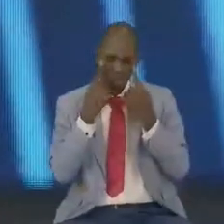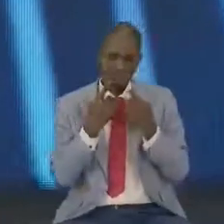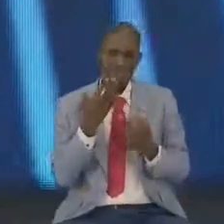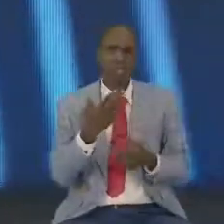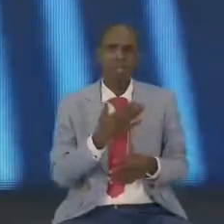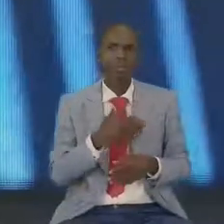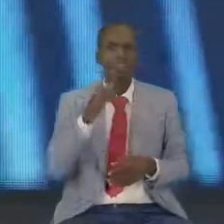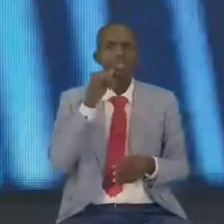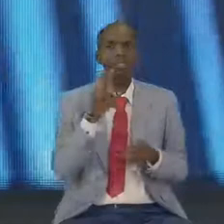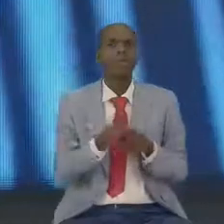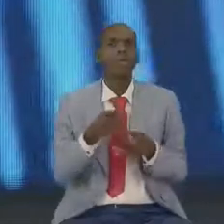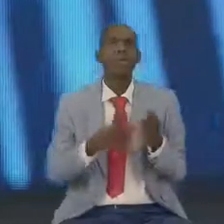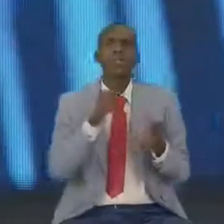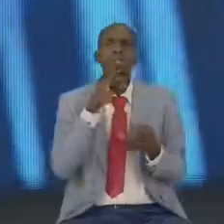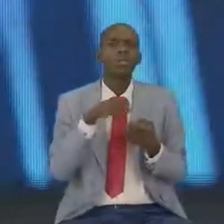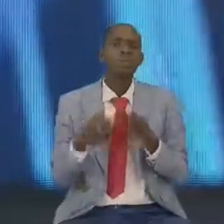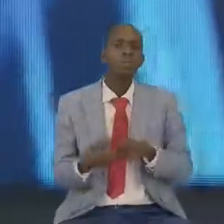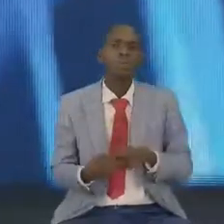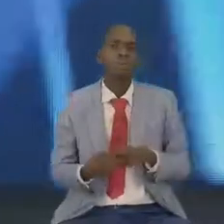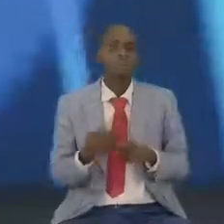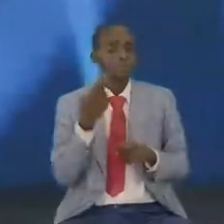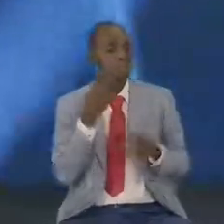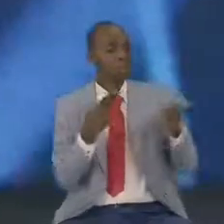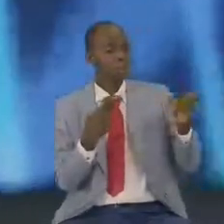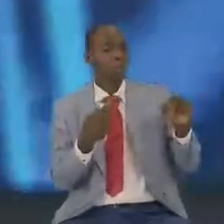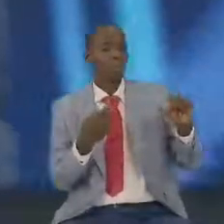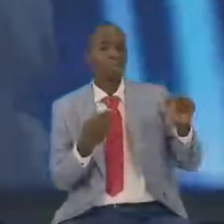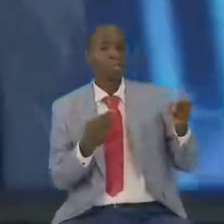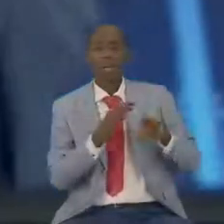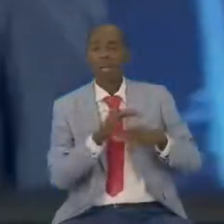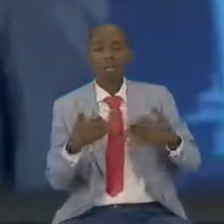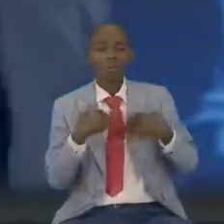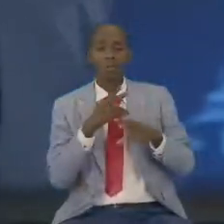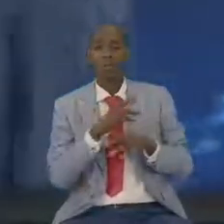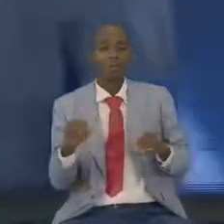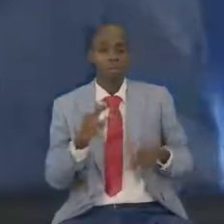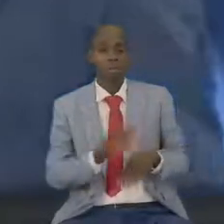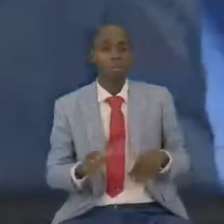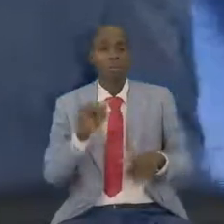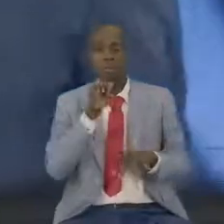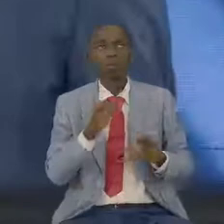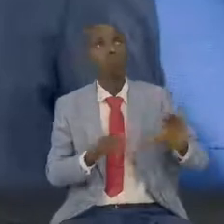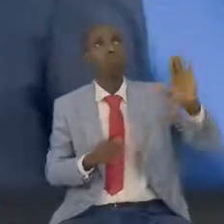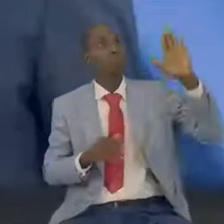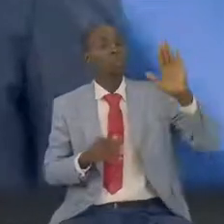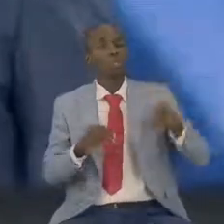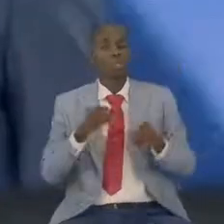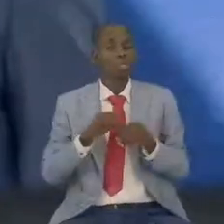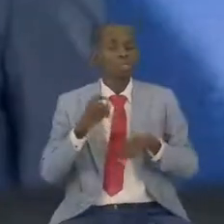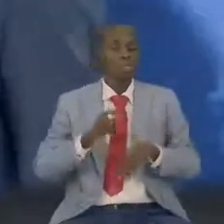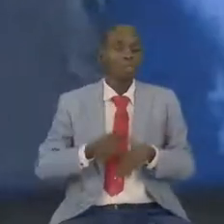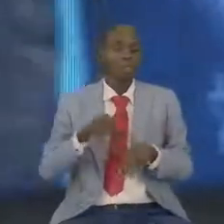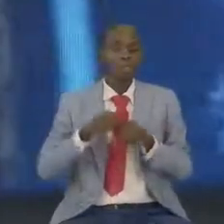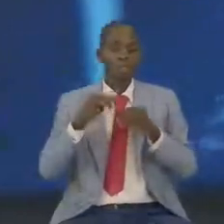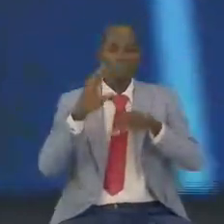le problème? Regarde Anne. Elle n'avait pas d'enfant. Elle n'a pas levé la main quand il faisait une célébration de